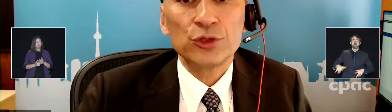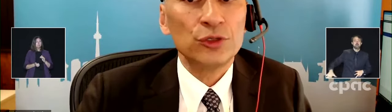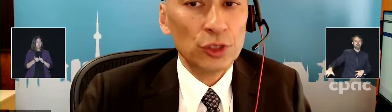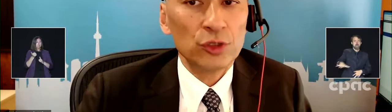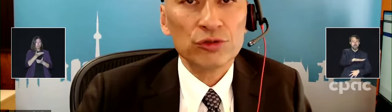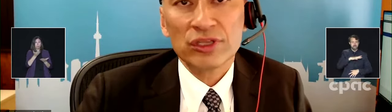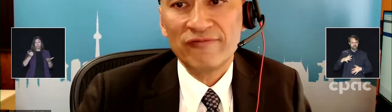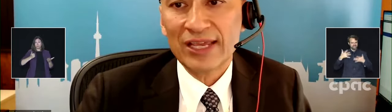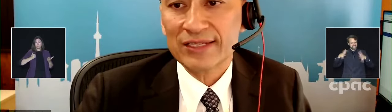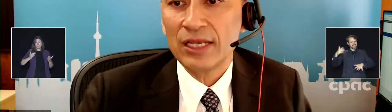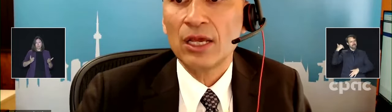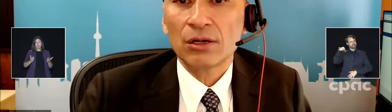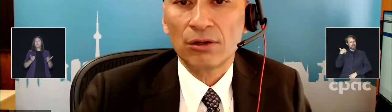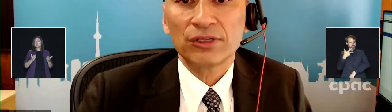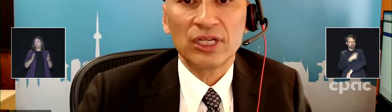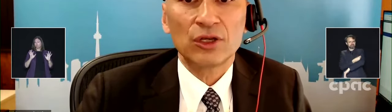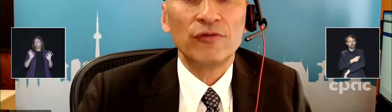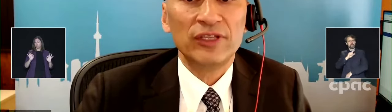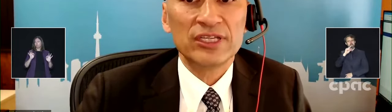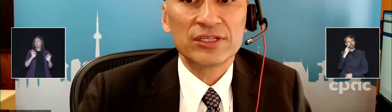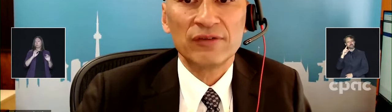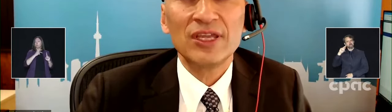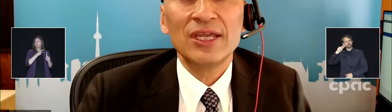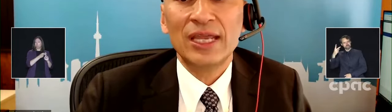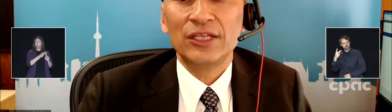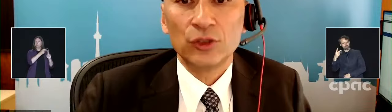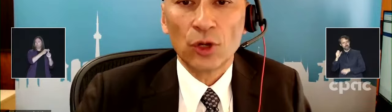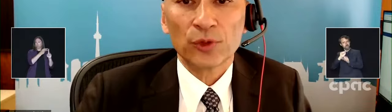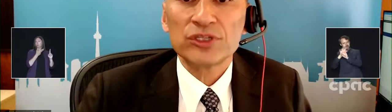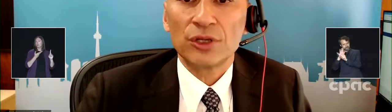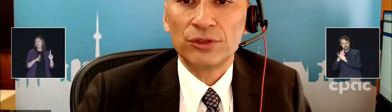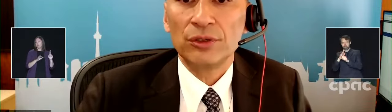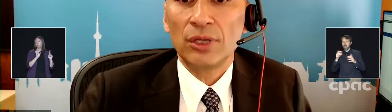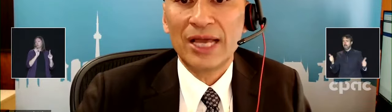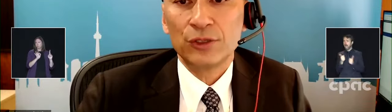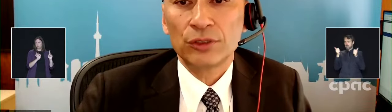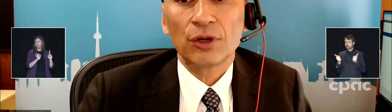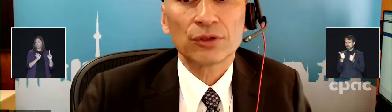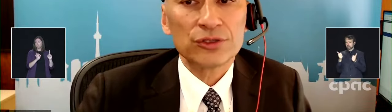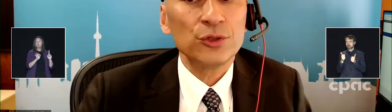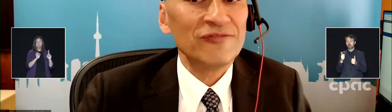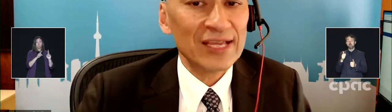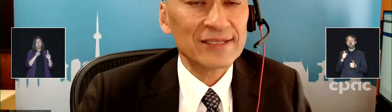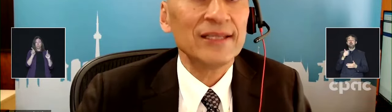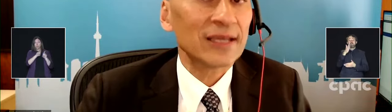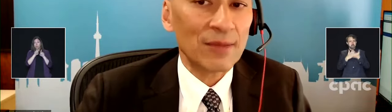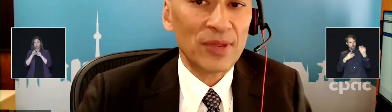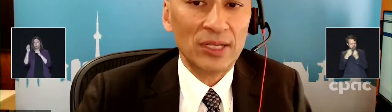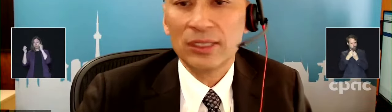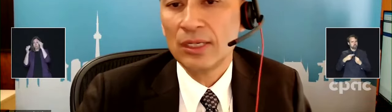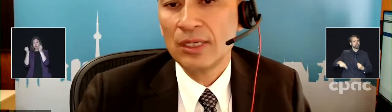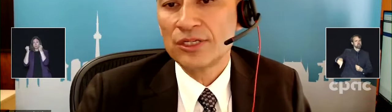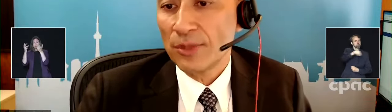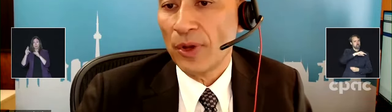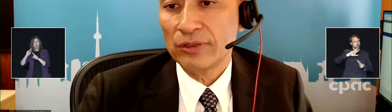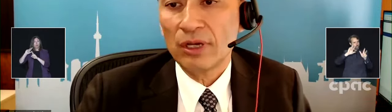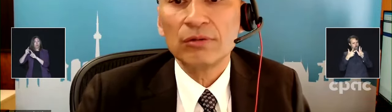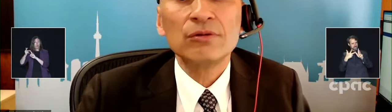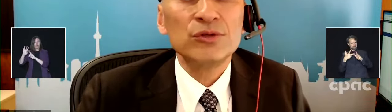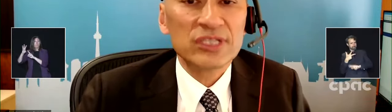ont reçu deux doses d'un vaccin contre la COVID-19 et de nombreux adultes ont reçu un vaccin de rappel.